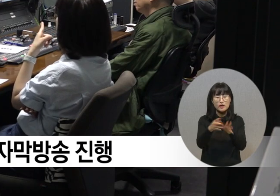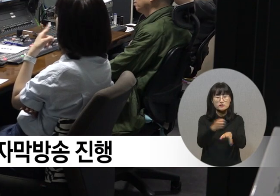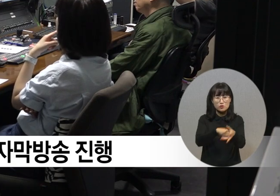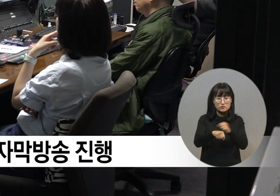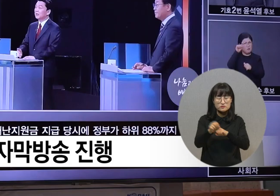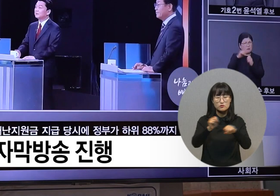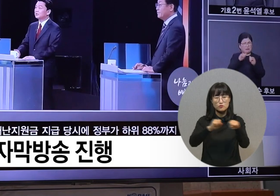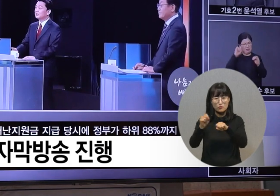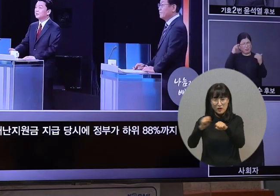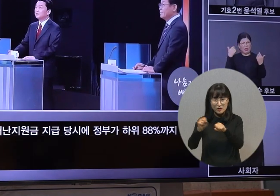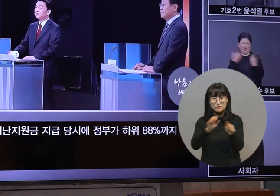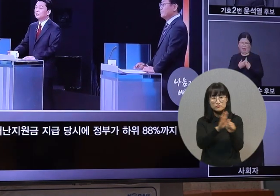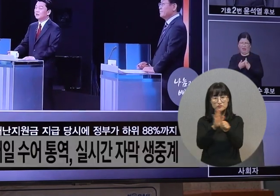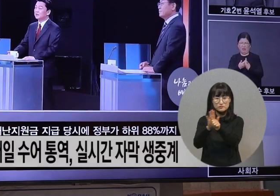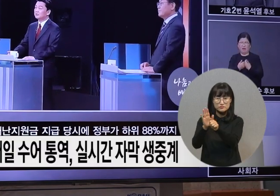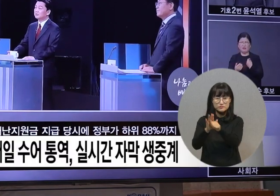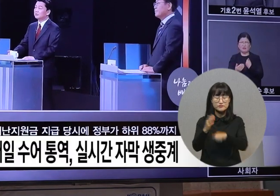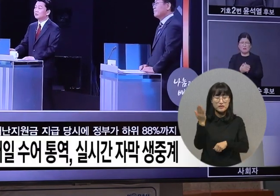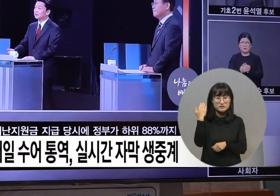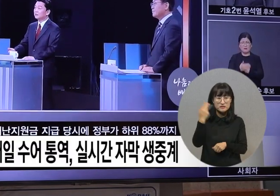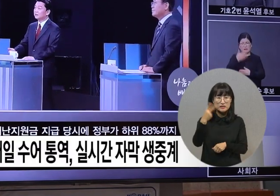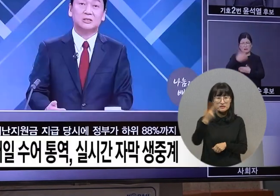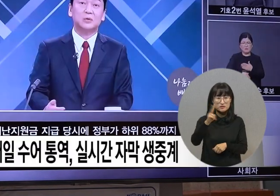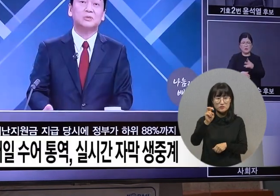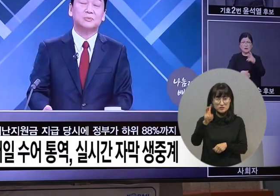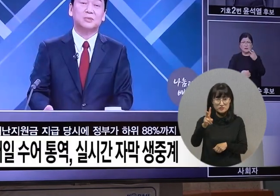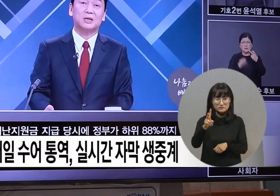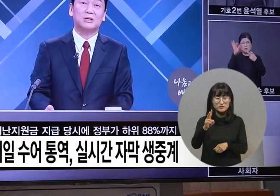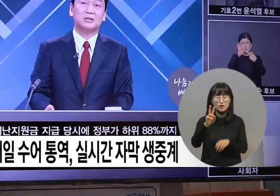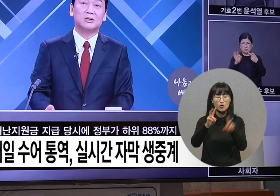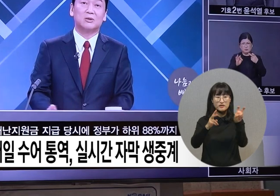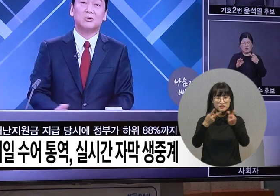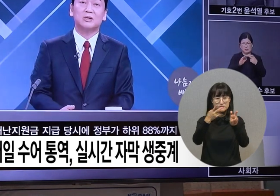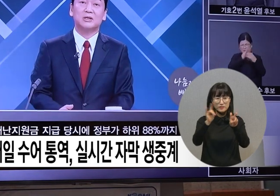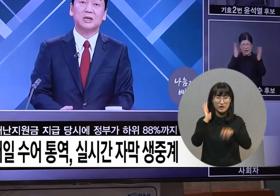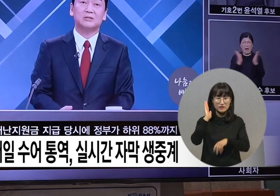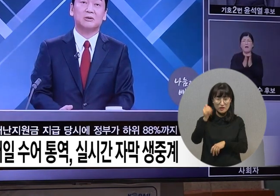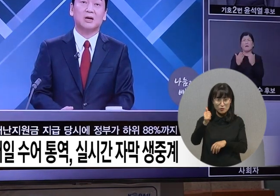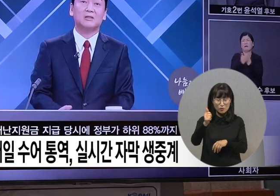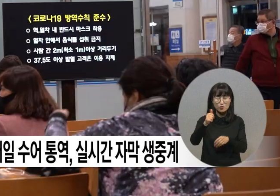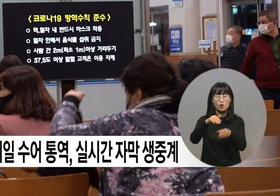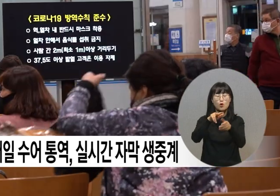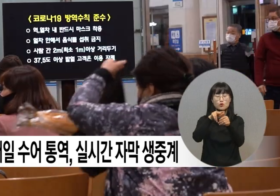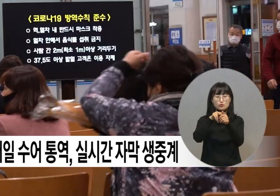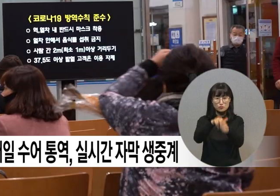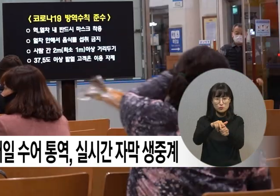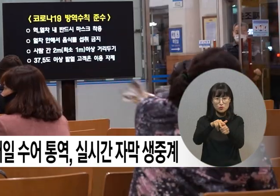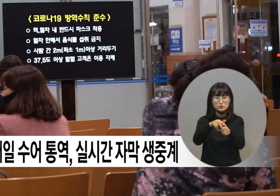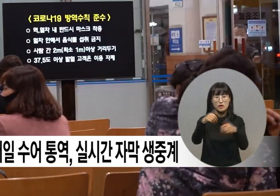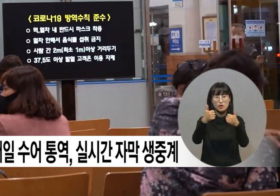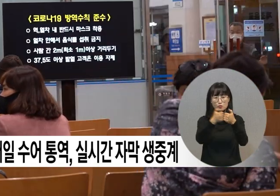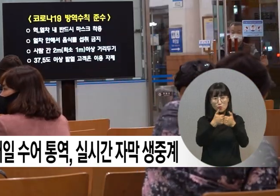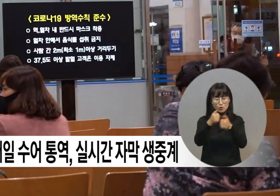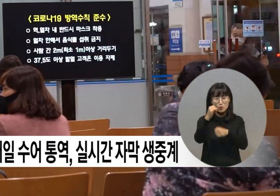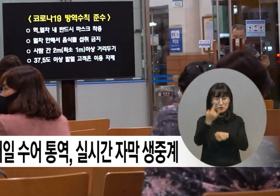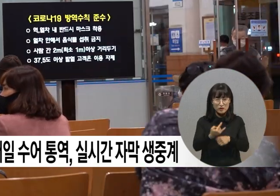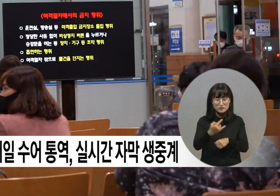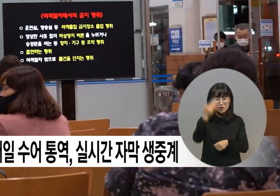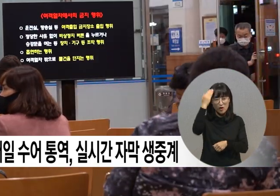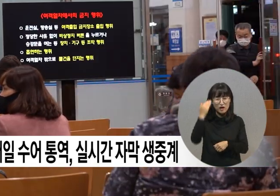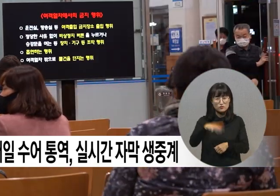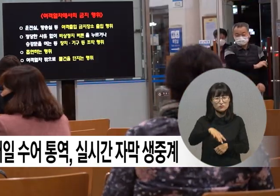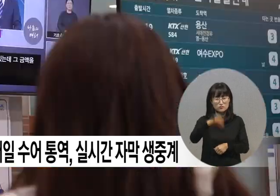펼쳐오고 있는데요. 지난 2022년 제20대 대통령선거 후보자 토론회에서 국내 처음으로